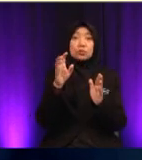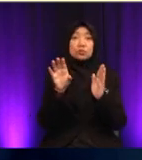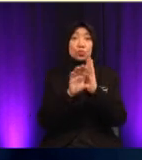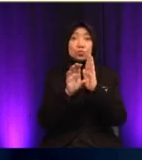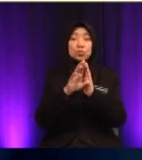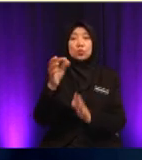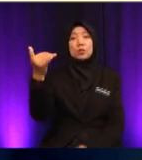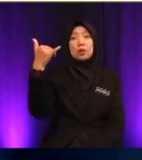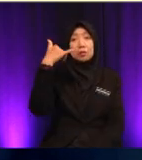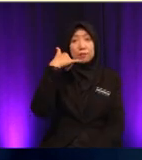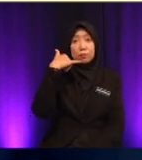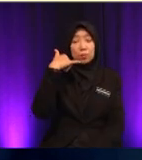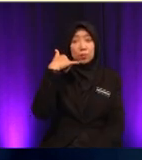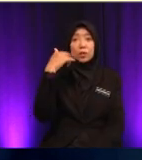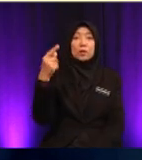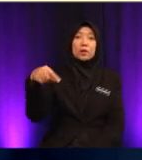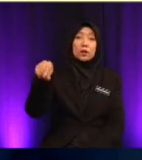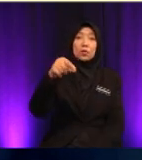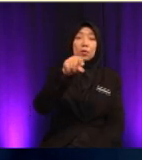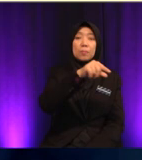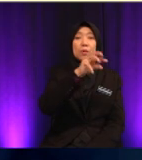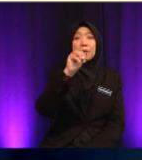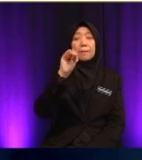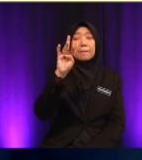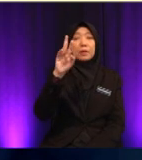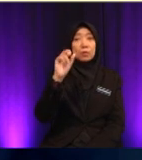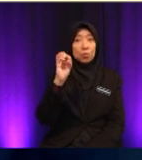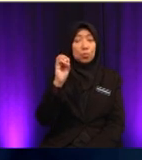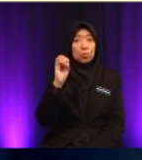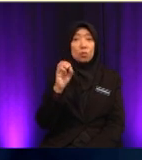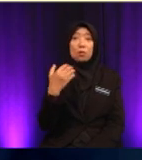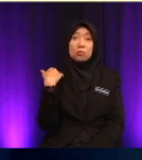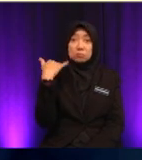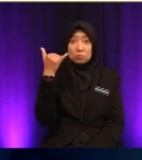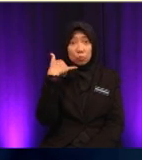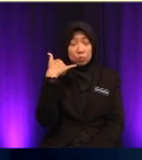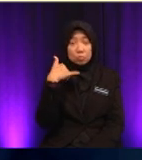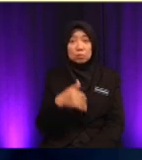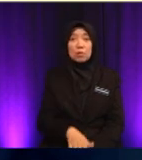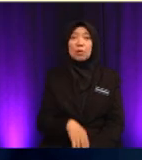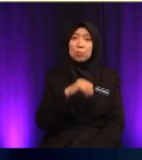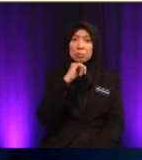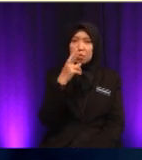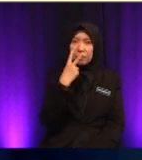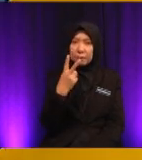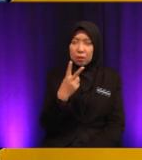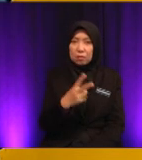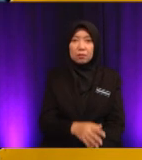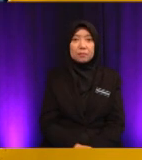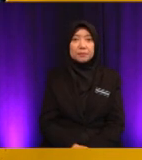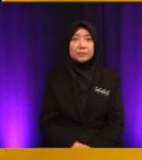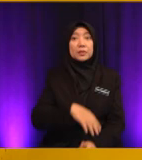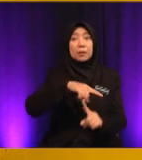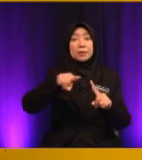gelombang sekitar gelombang micro kita nampaklah gelombang yang keluar dari handphone sebab gelombang micro bukan gelombang yang kita beli nampak jadi